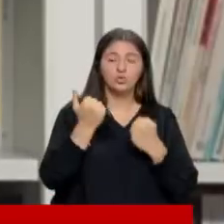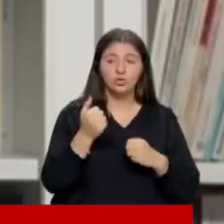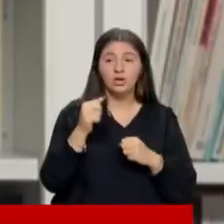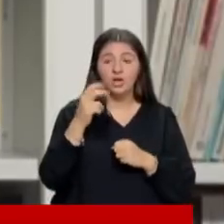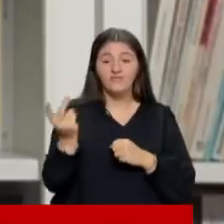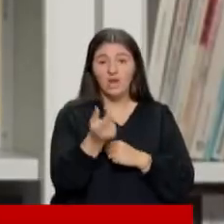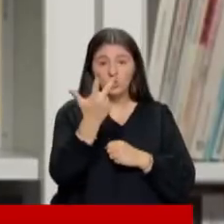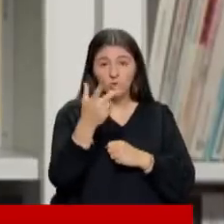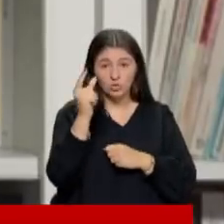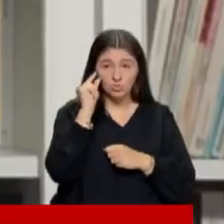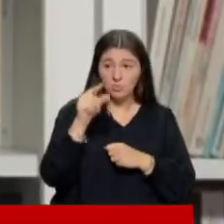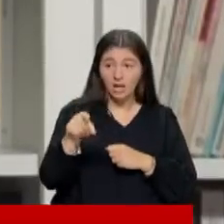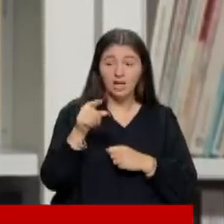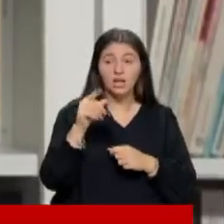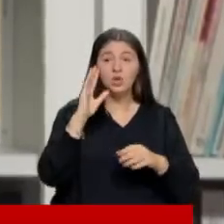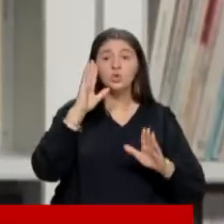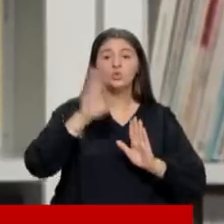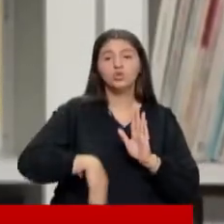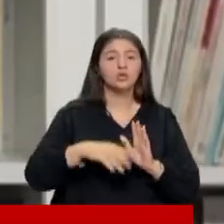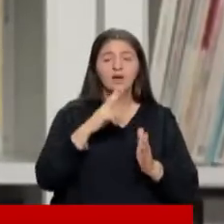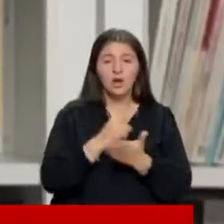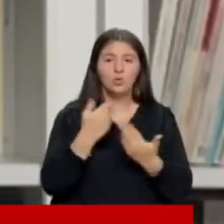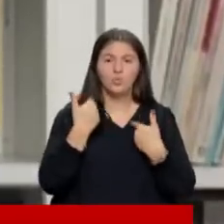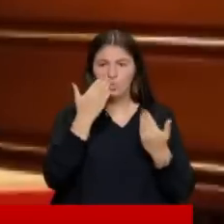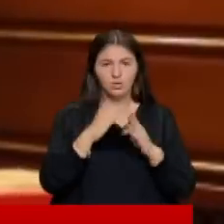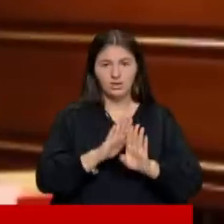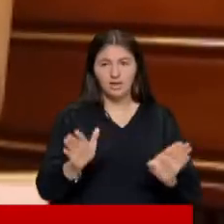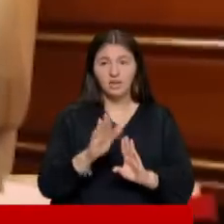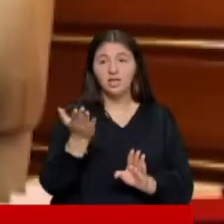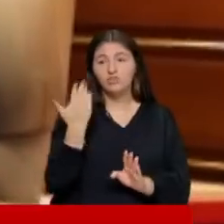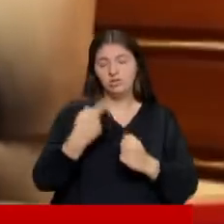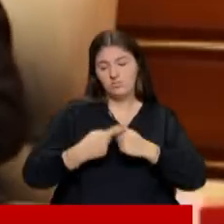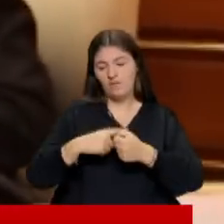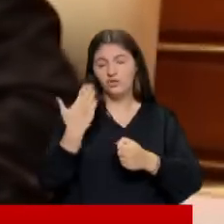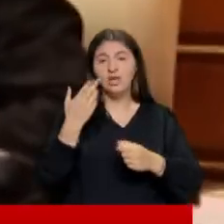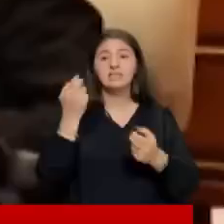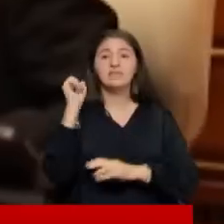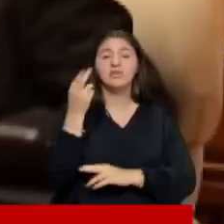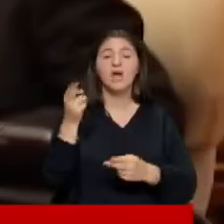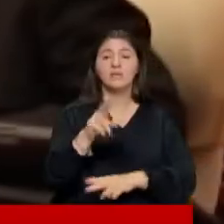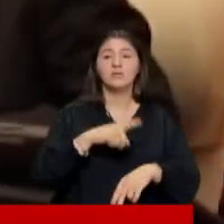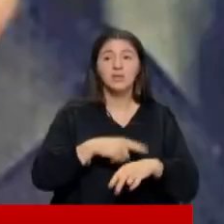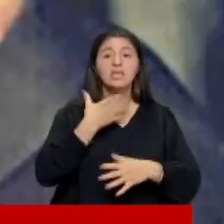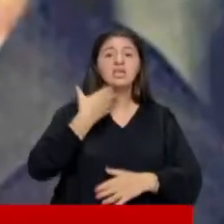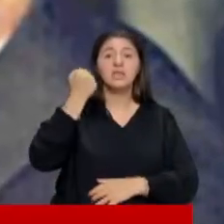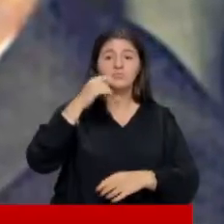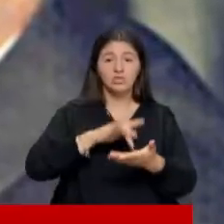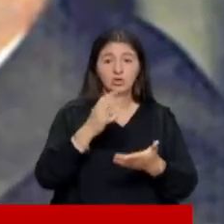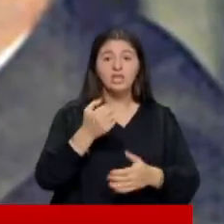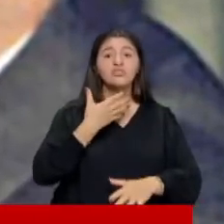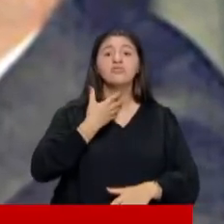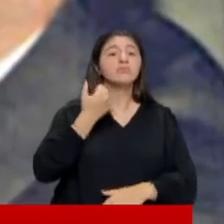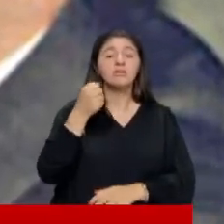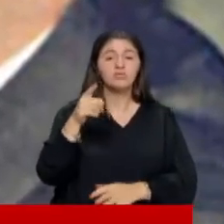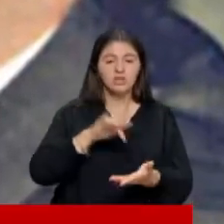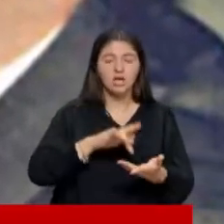ibareyi 3 sanık hakkında verilen düşme kararı hukuki değildi geçtiğimiz hafta Sivas katliamı davasında idam cezası alan ve cezası